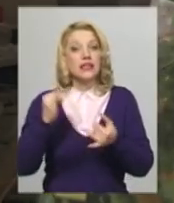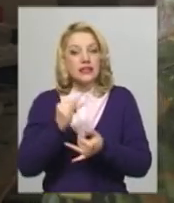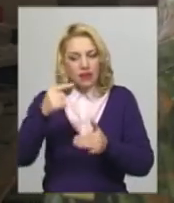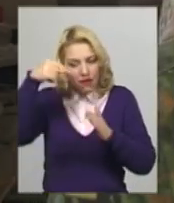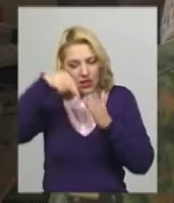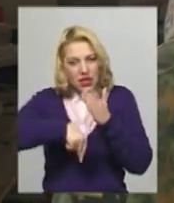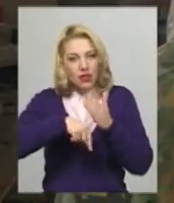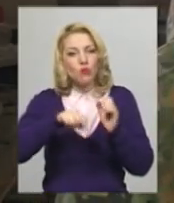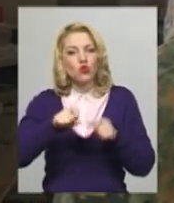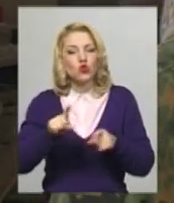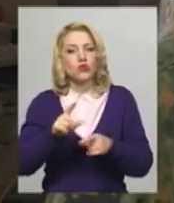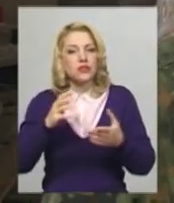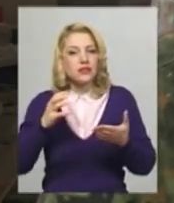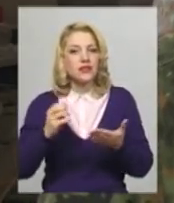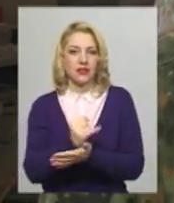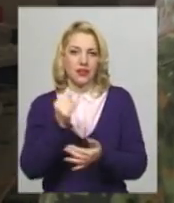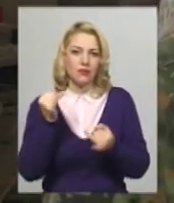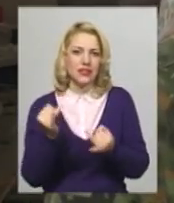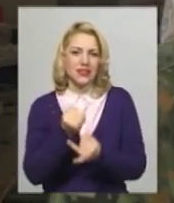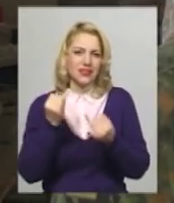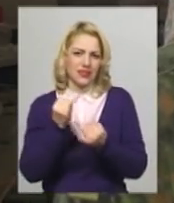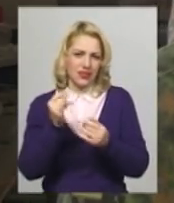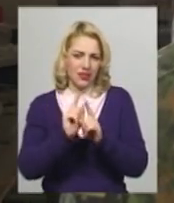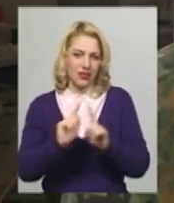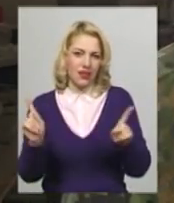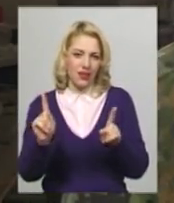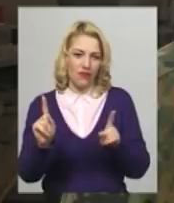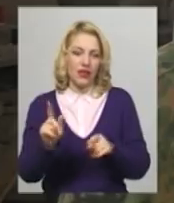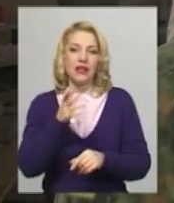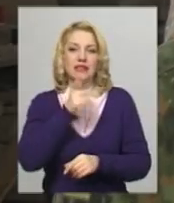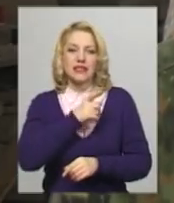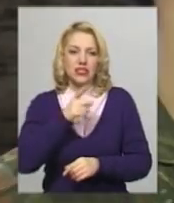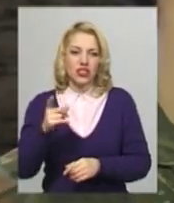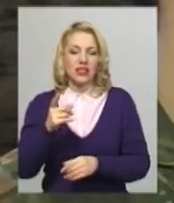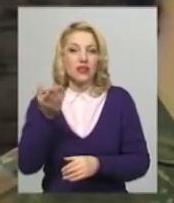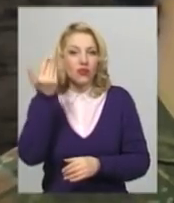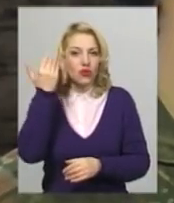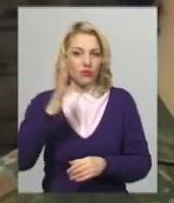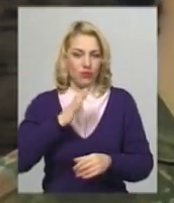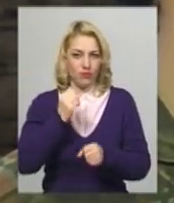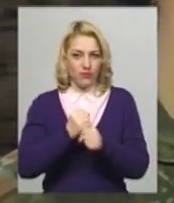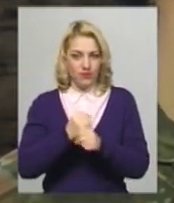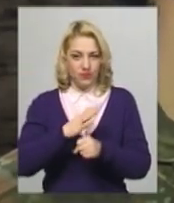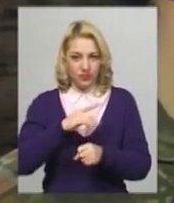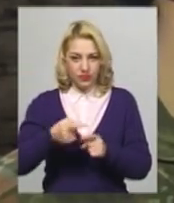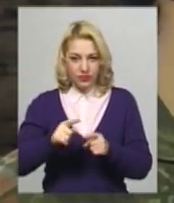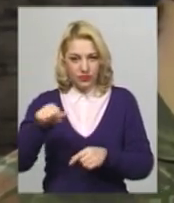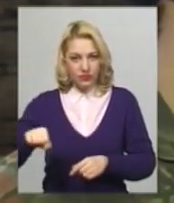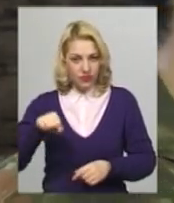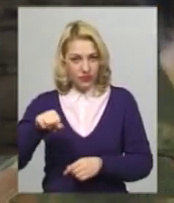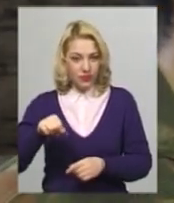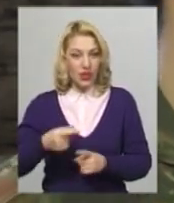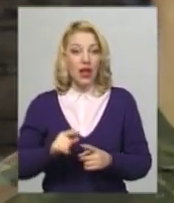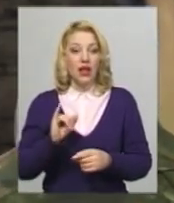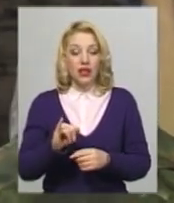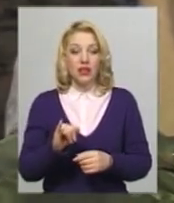ми щось зможемо знайти, бо щось роняли, звичайно, в криницю за час її функціонування. Якщо там ще й